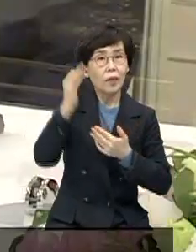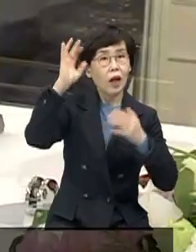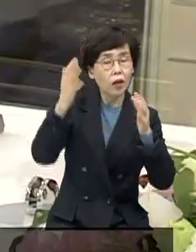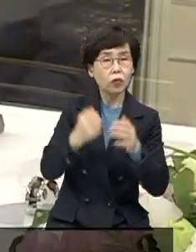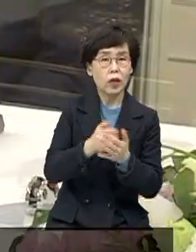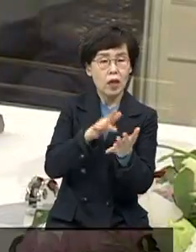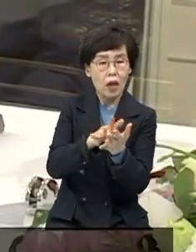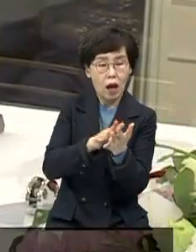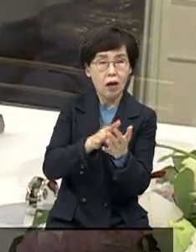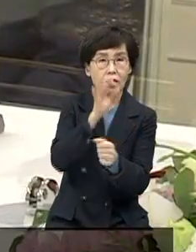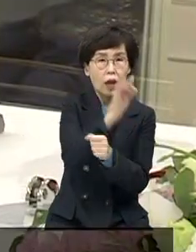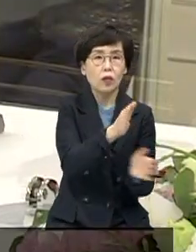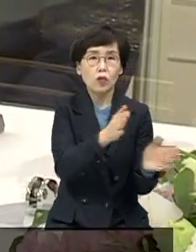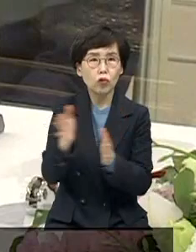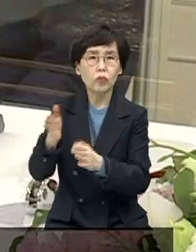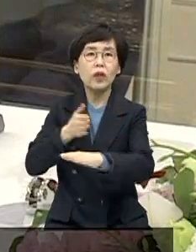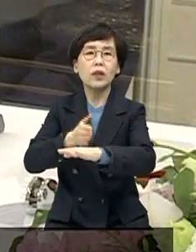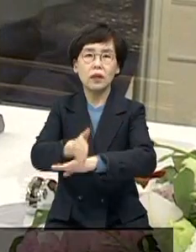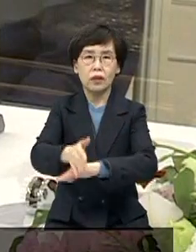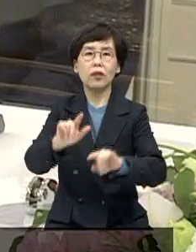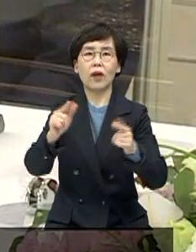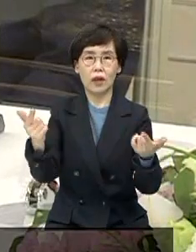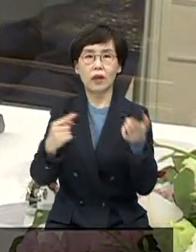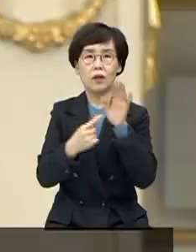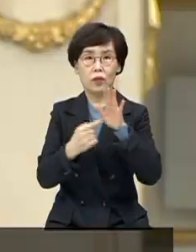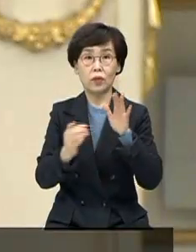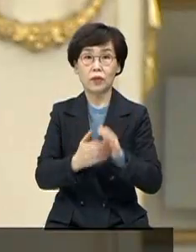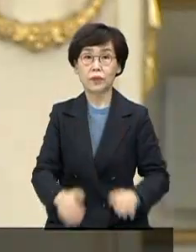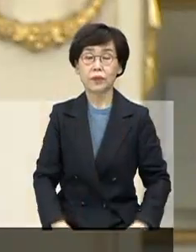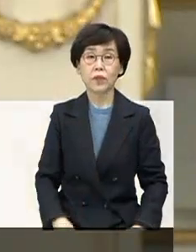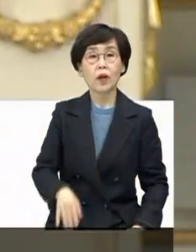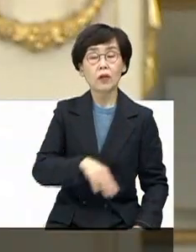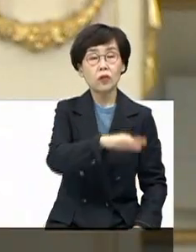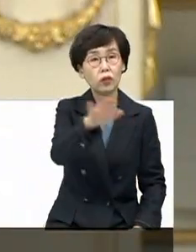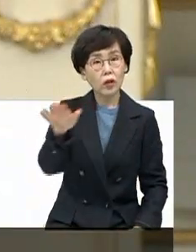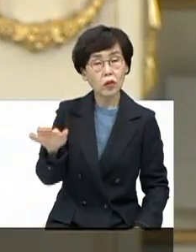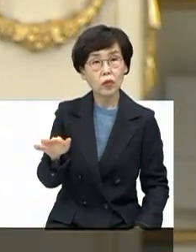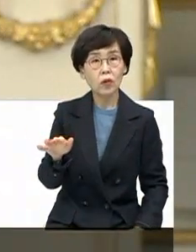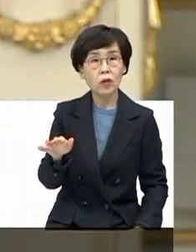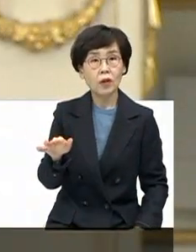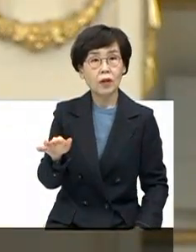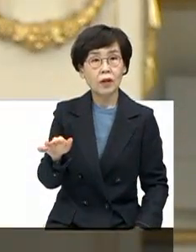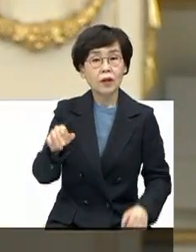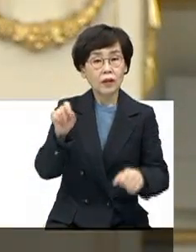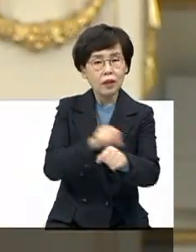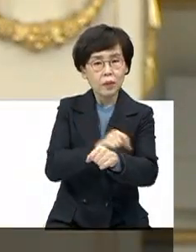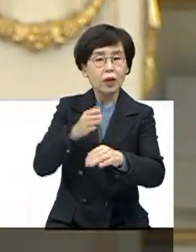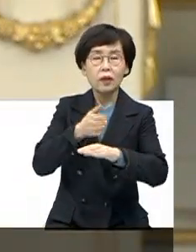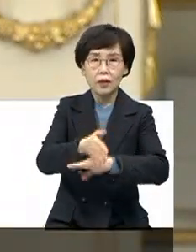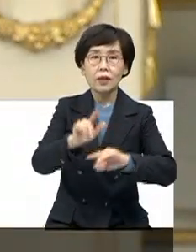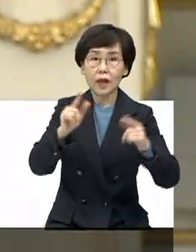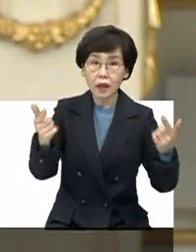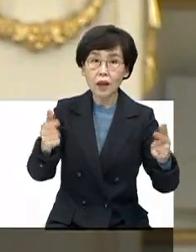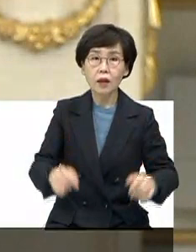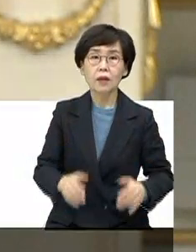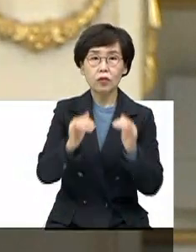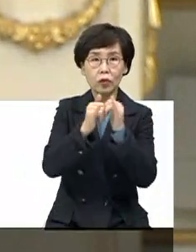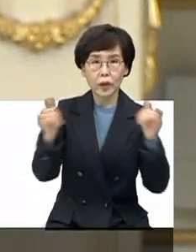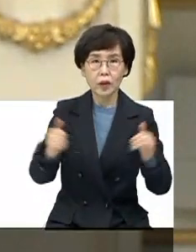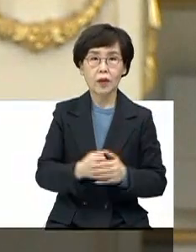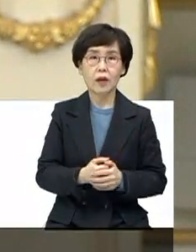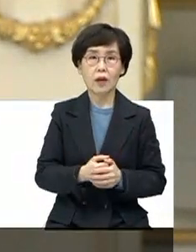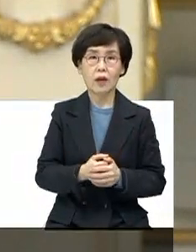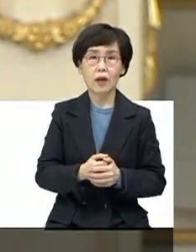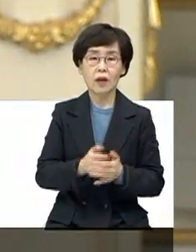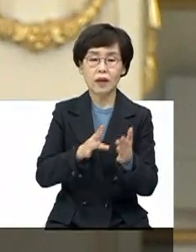백신 확보에 뒤처진 건 아니라고 말했습니다. 우리도 특별히 늦지 않게 국민들께